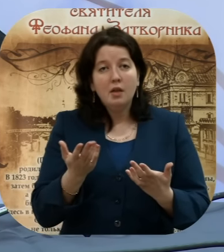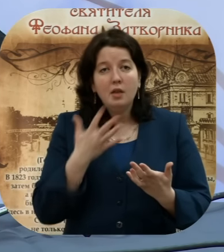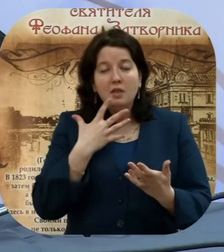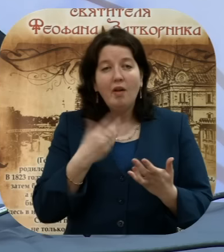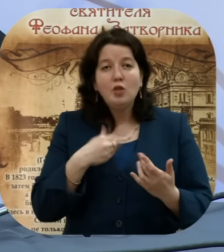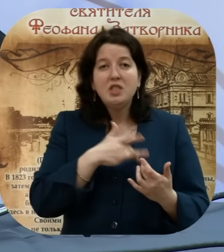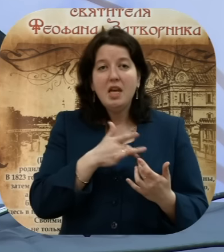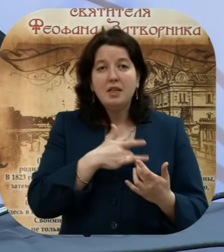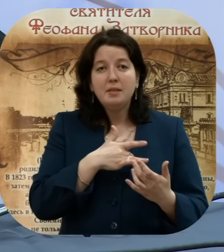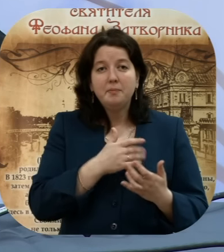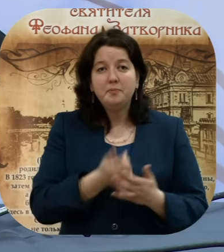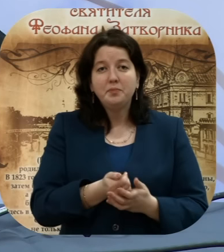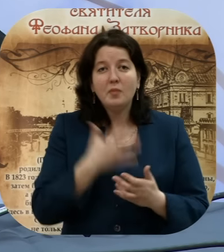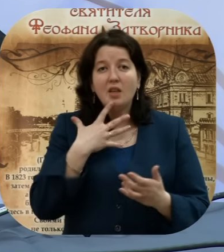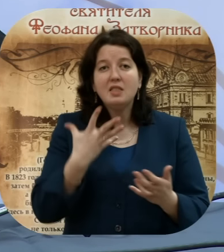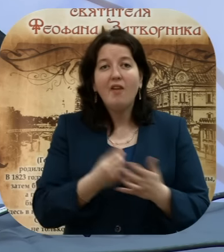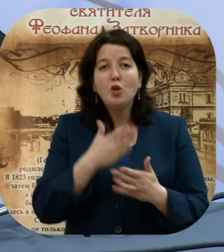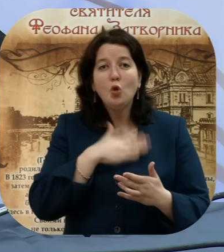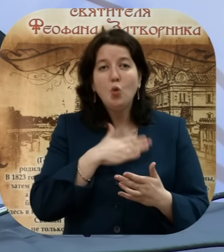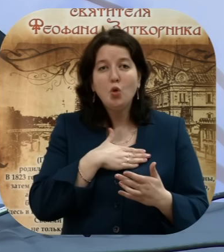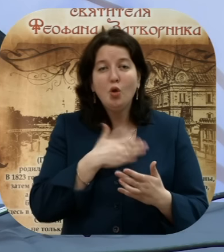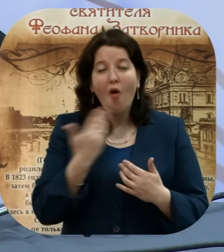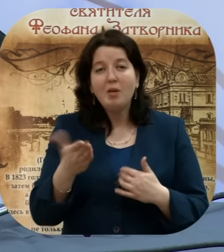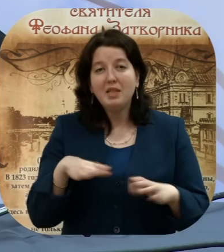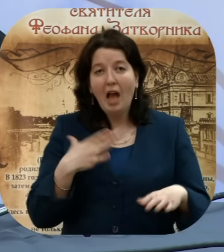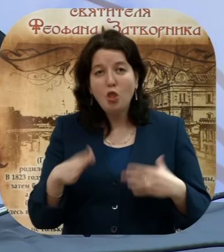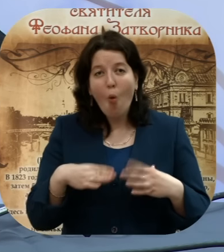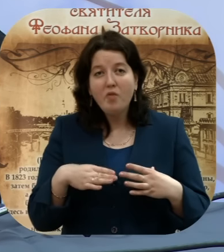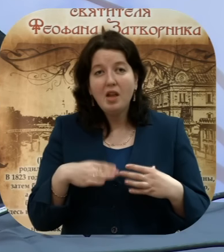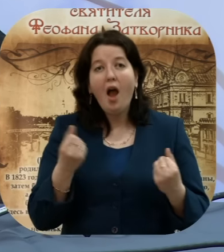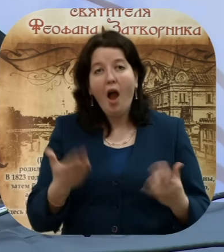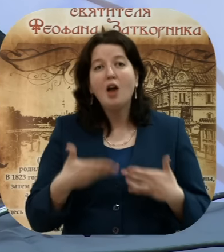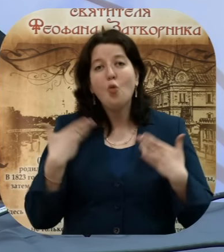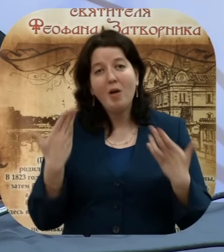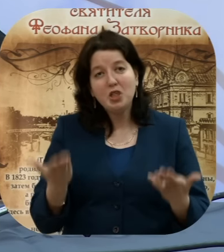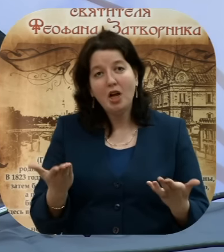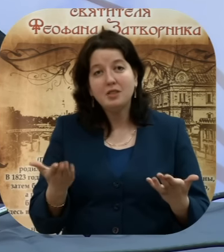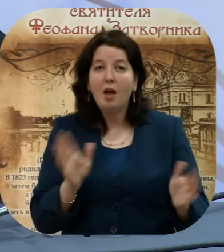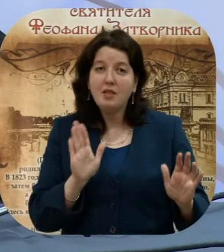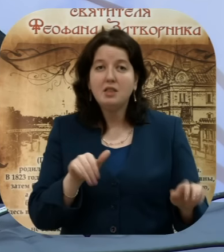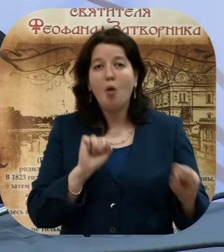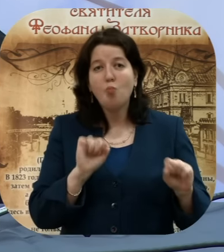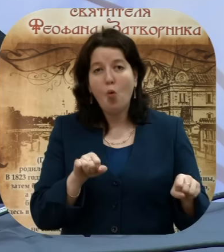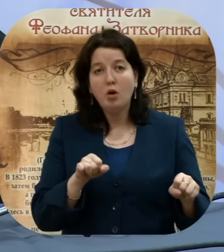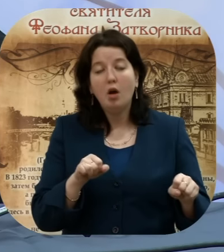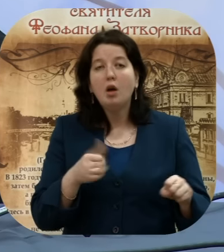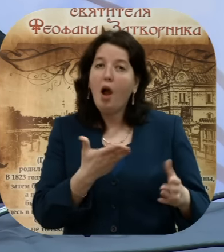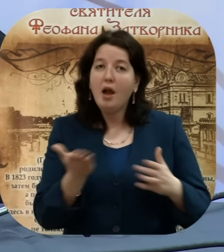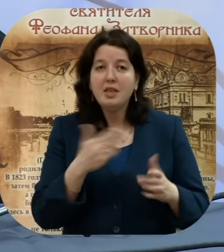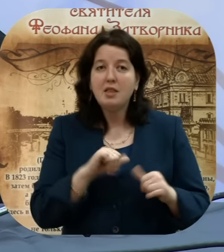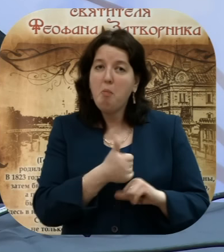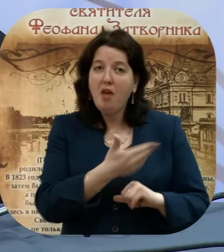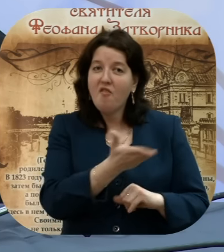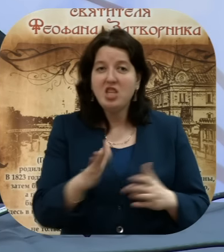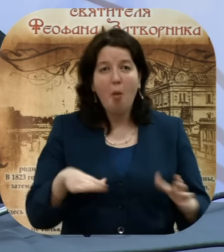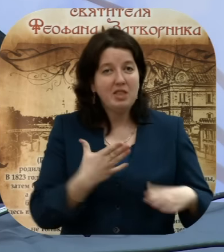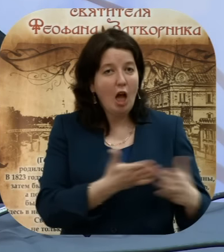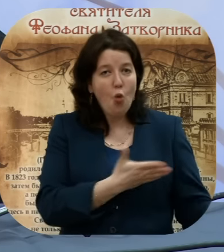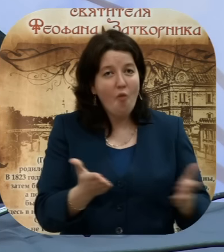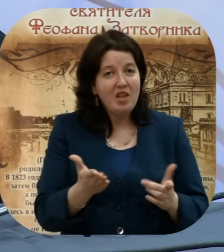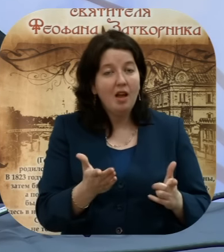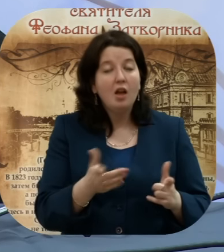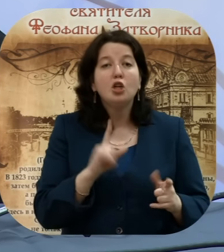свое сердце, свою душу? Подготовили, да? А, ну, пожалуйста, причащайте ребенка. Ах, не подготовили? Так тогда